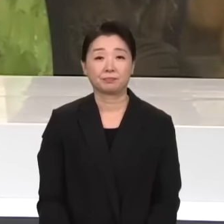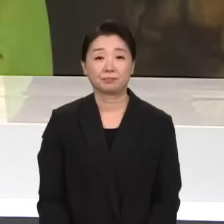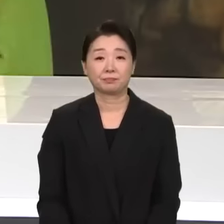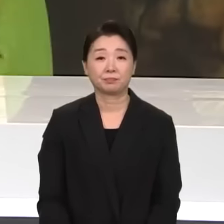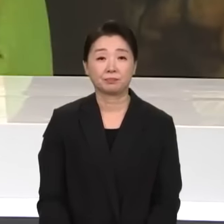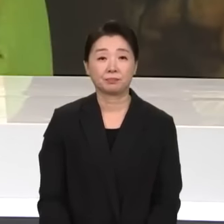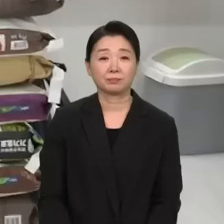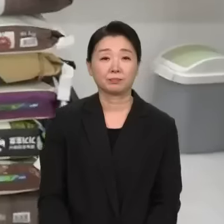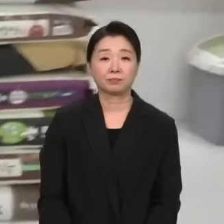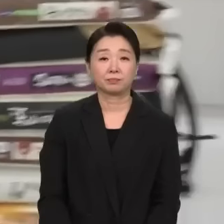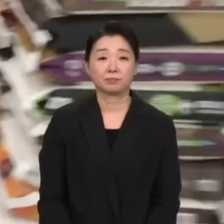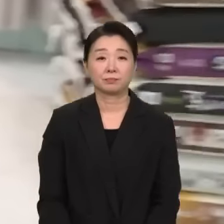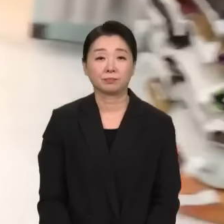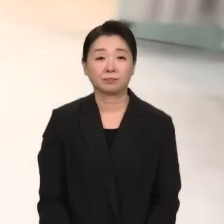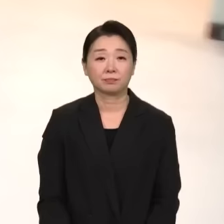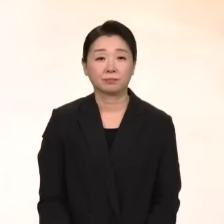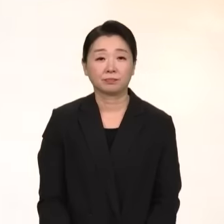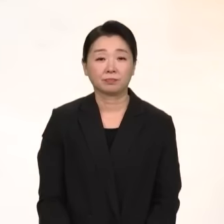들어봤습니다.